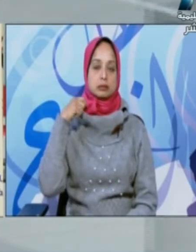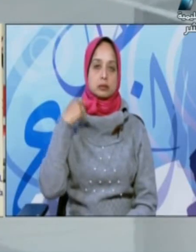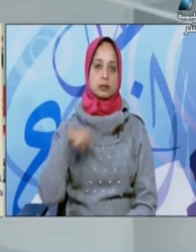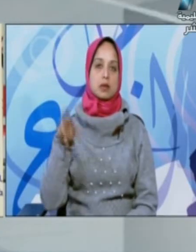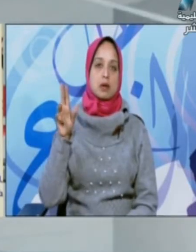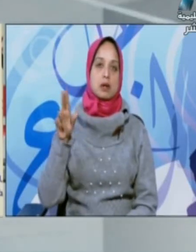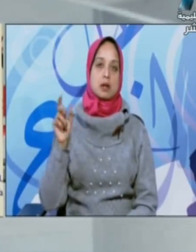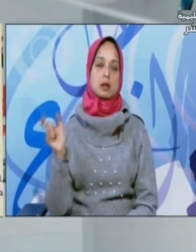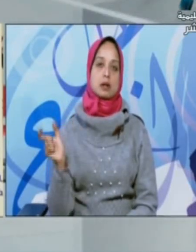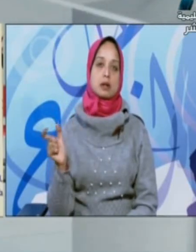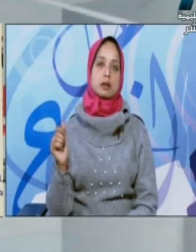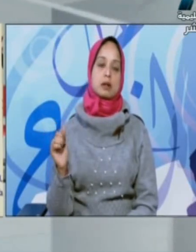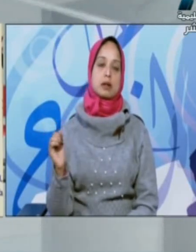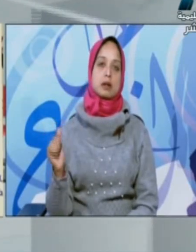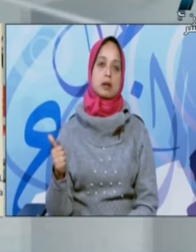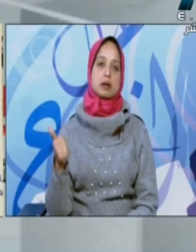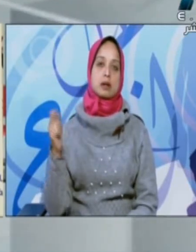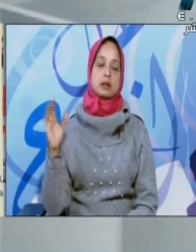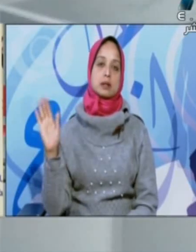النحاس